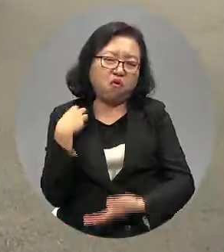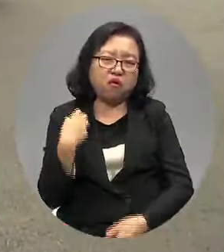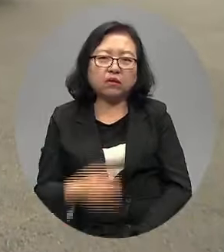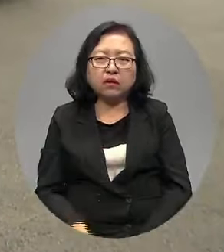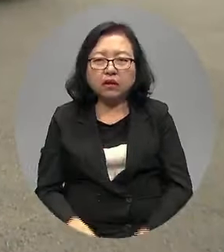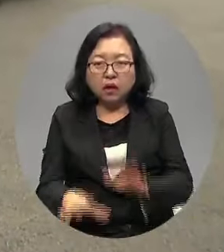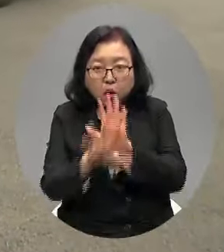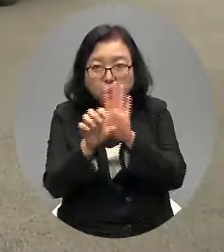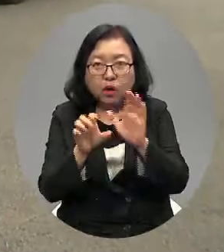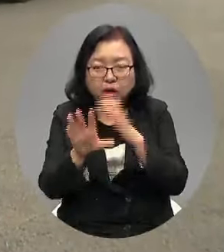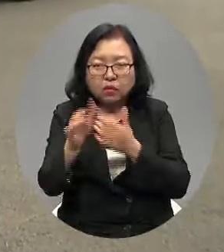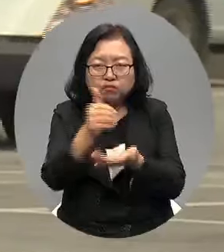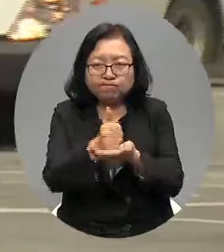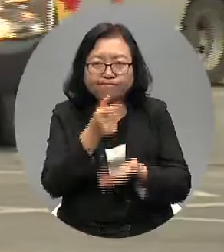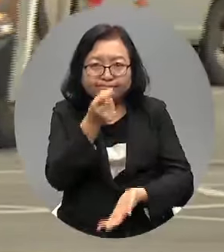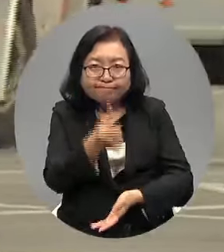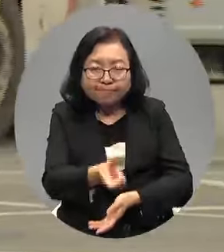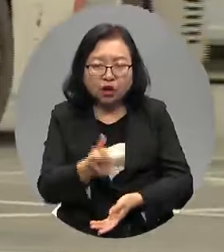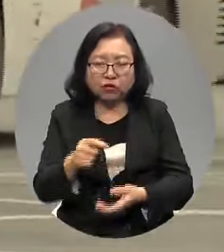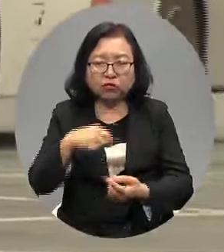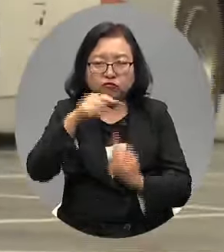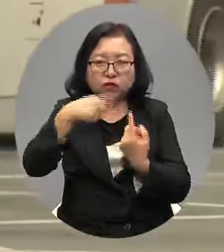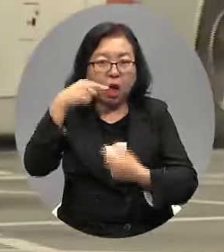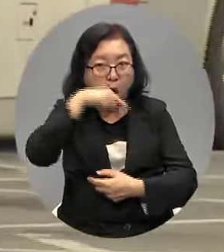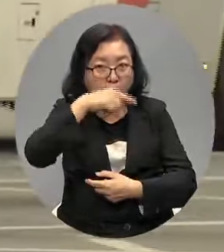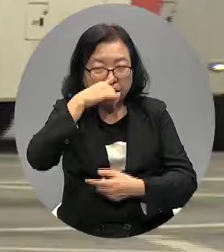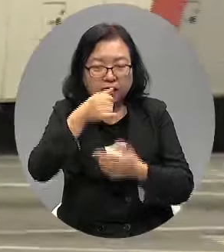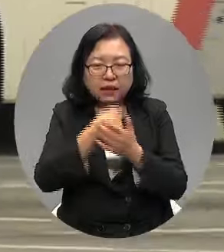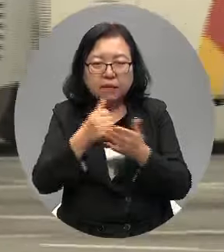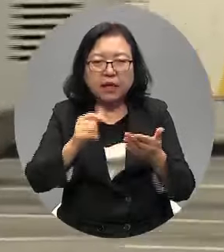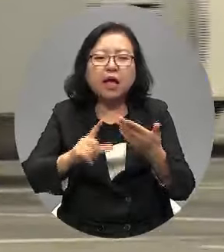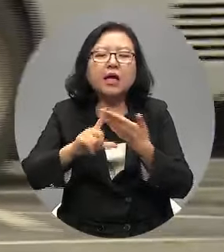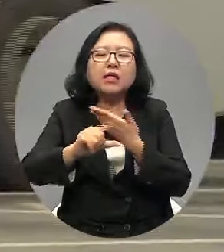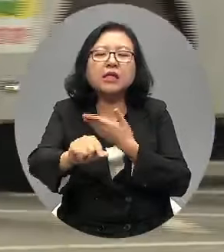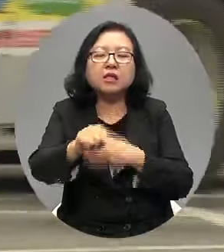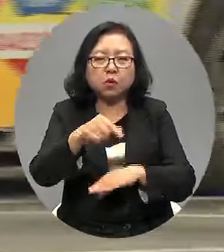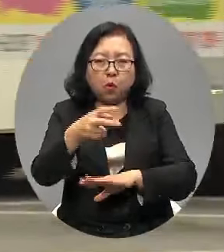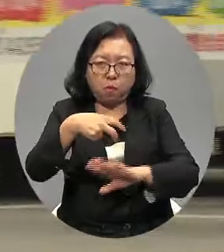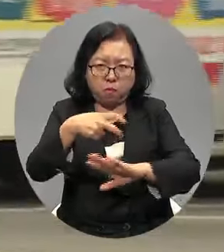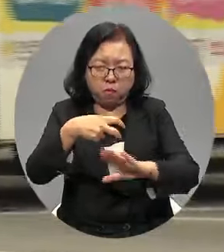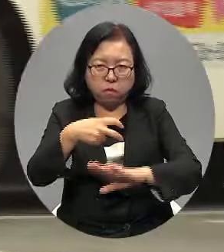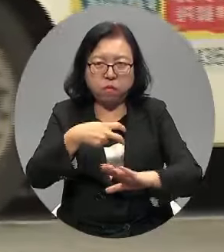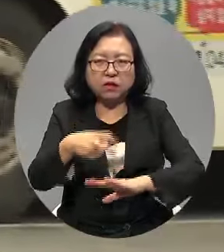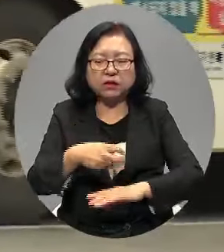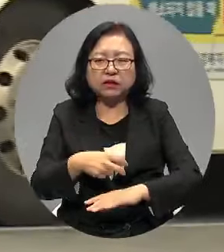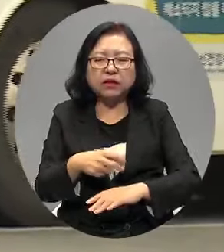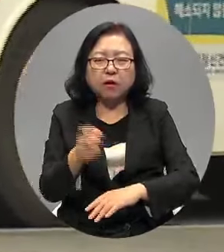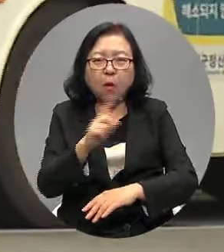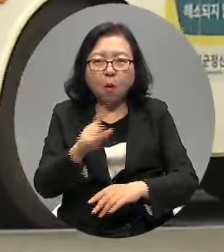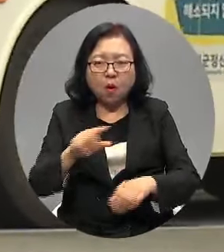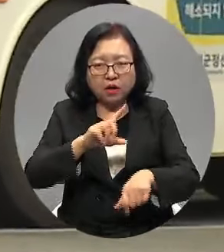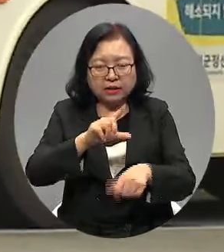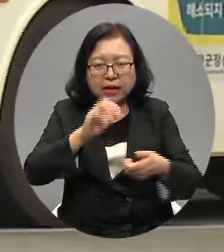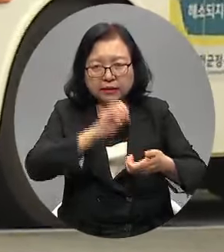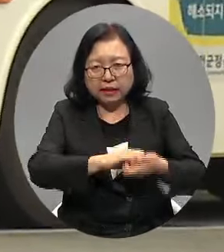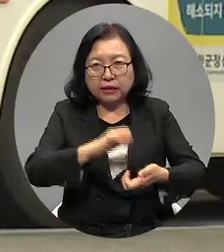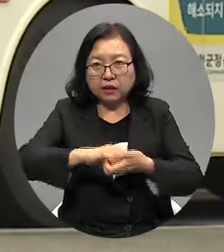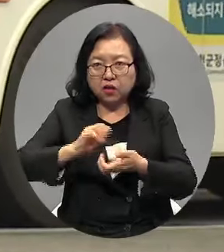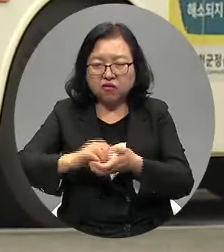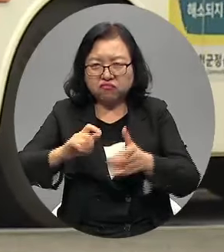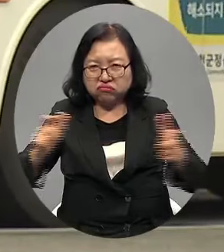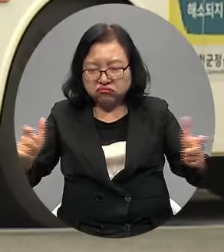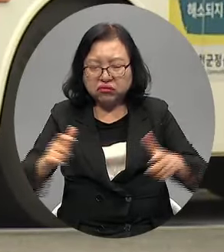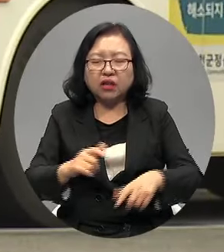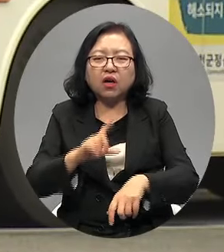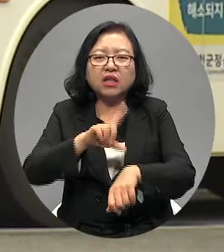줄고 적자 운행이 심해지자 농촌버스 운수사들은 버스를 줄여 배차 간격을 늘리고 시간대를 바꿨습니다.